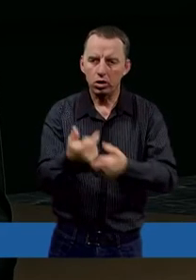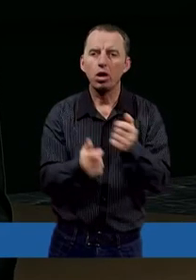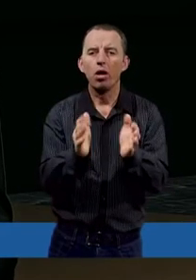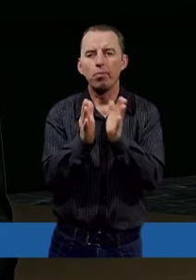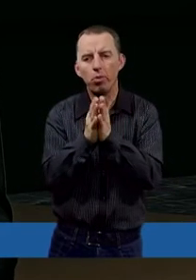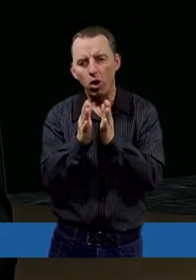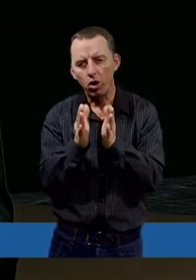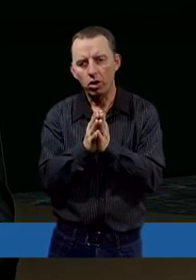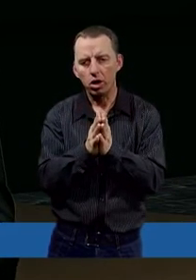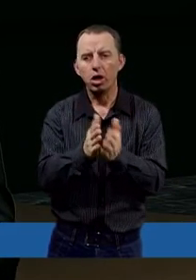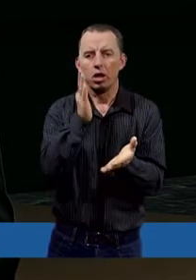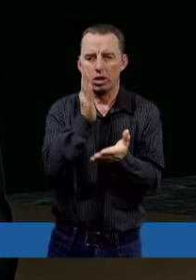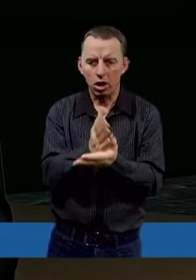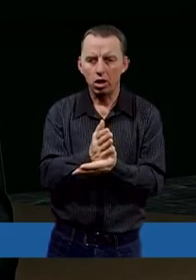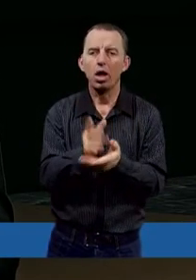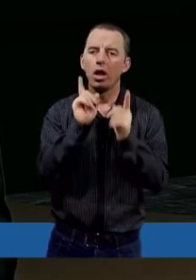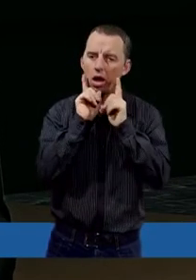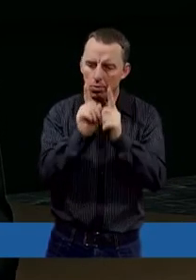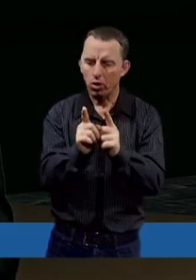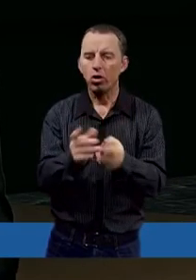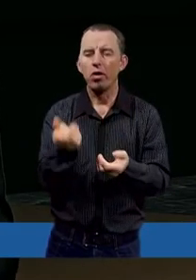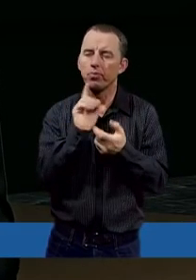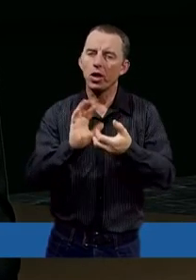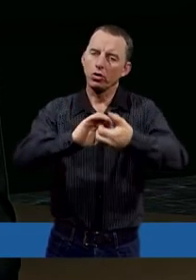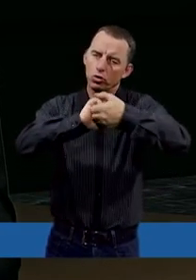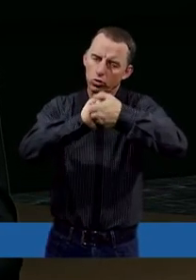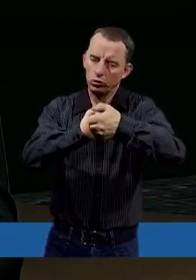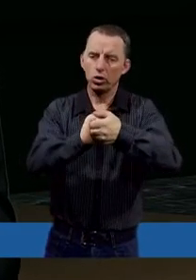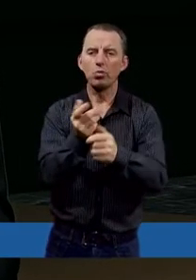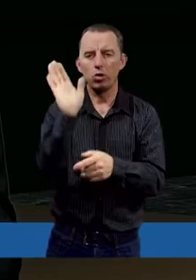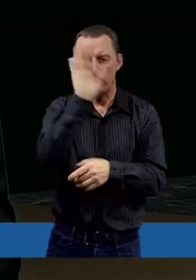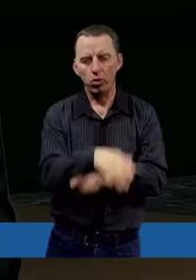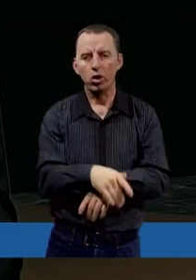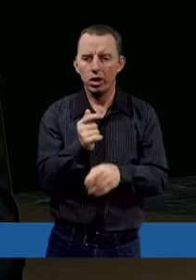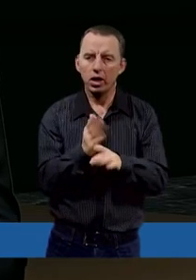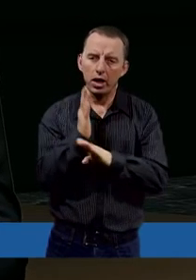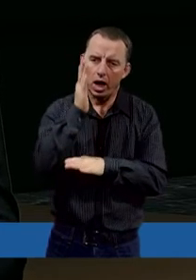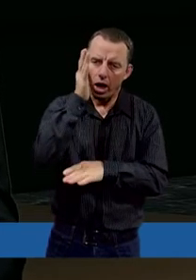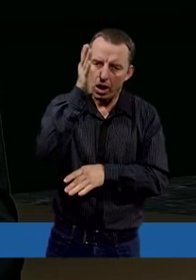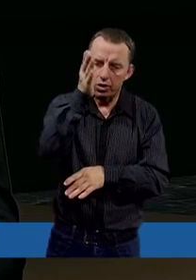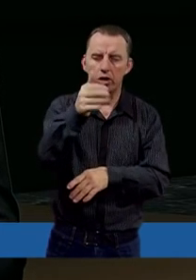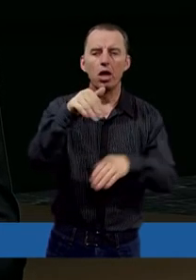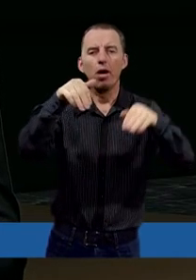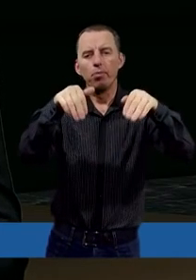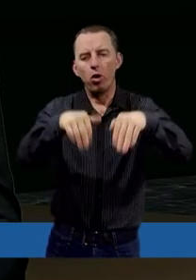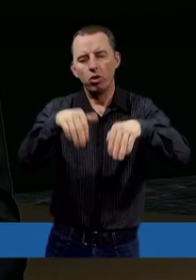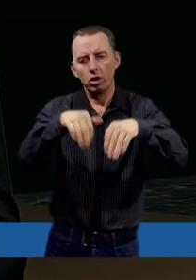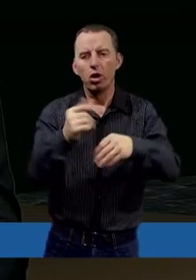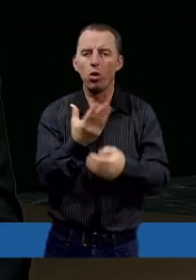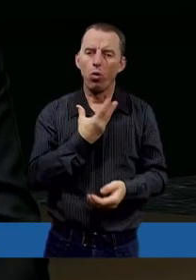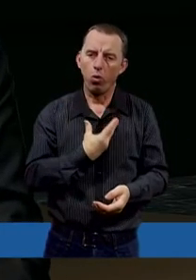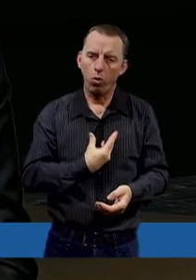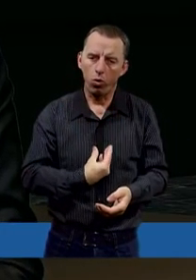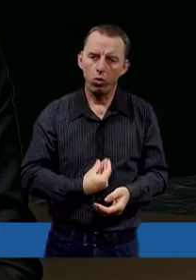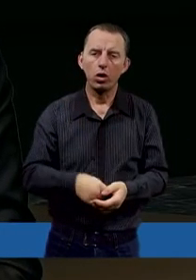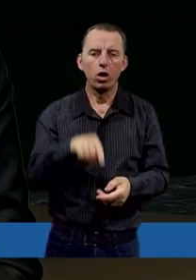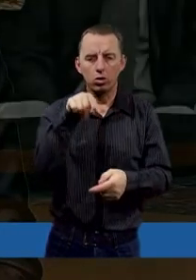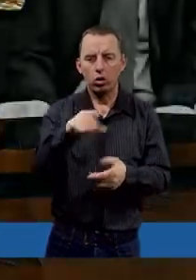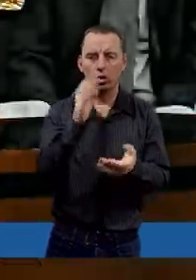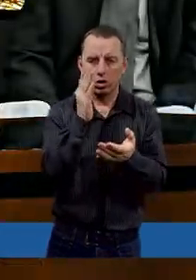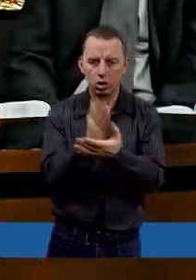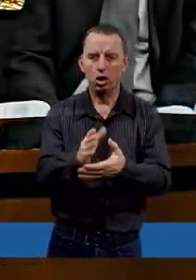się modlić i tylko żebyś naprawdę kurczowo trzymał się Boga, bo jedyna nadzieja, jedyna możliwość jakiejkolwiek ulgi to jest tylko i wyłącznie w